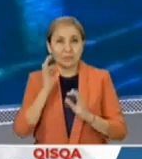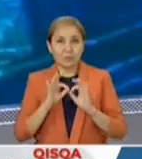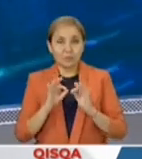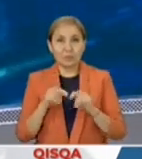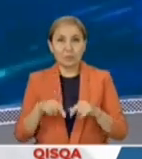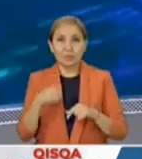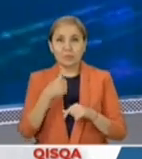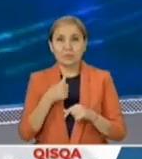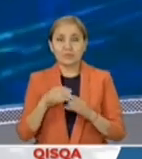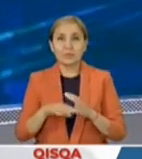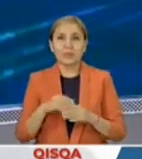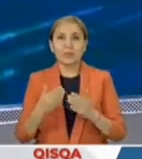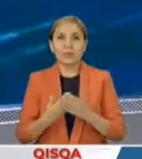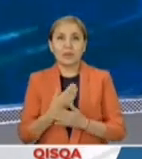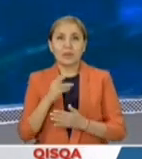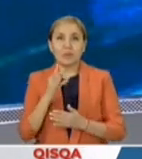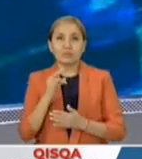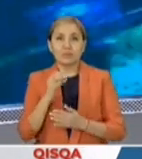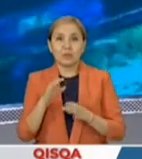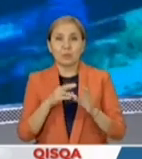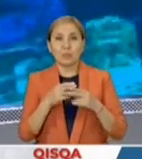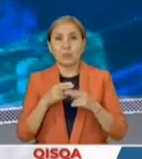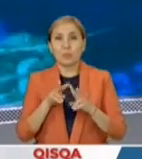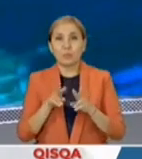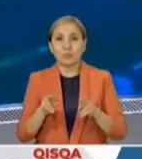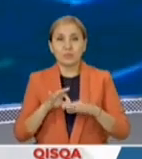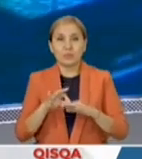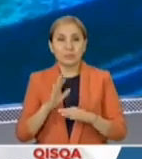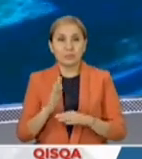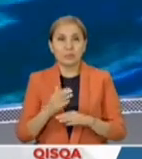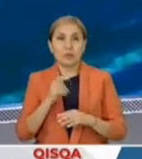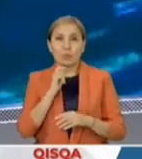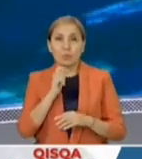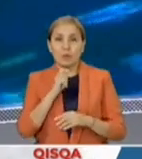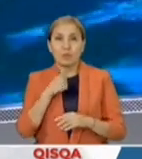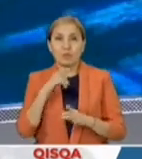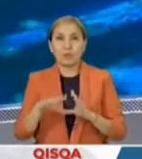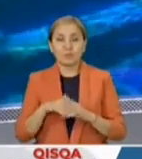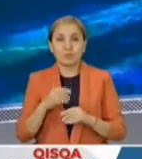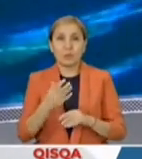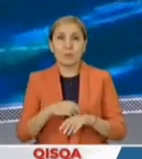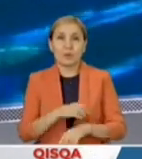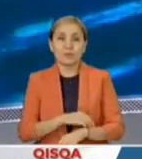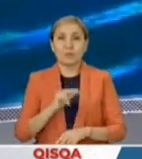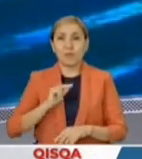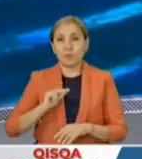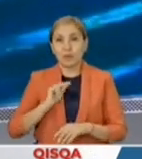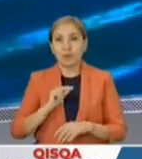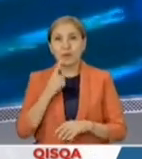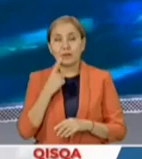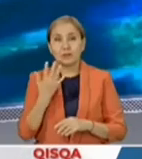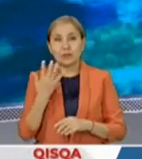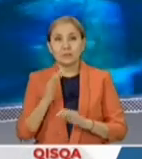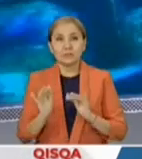o'tamiz, bu yilgi saylovlar yangi majoritar proporsional tizim bo'yicha o'tkaziladi. Muxbirlarimiz nomzodlar va partiya faollarining elektorat